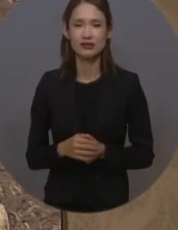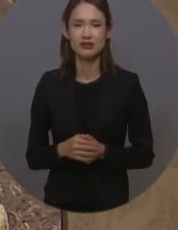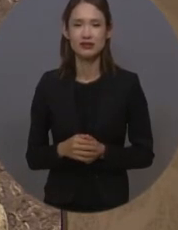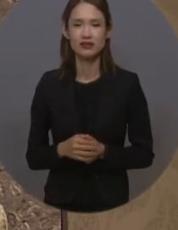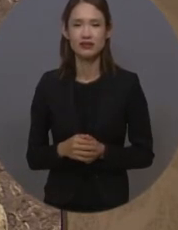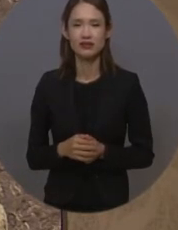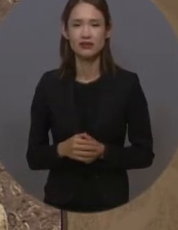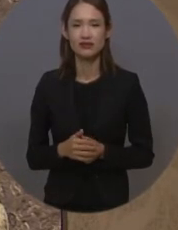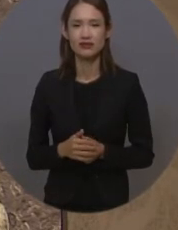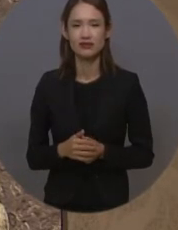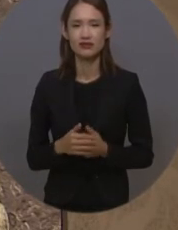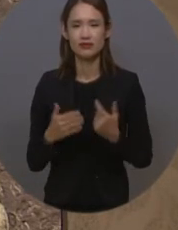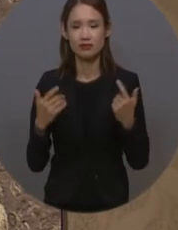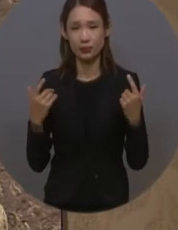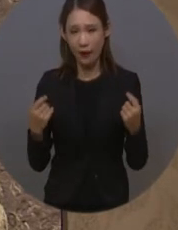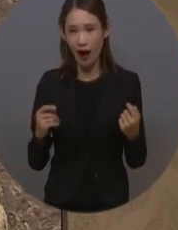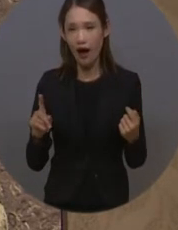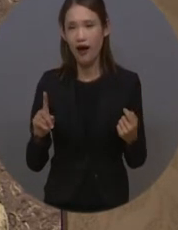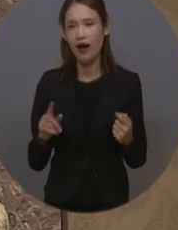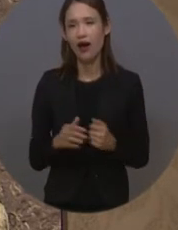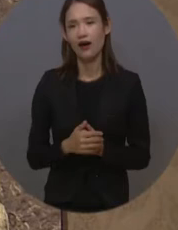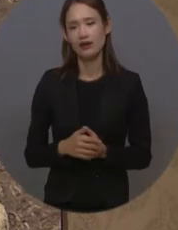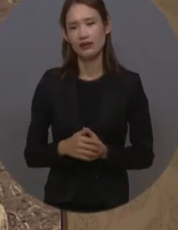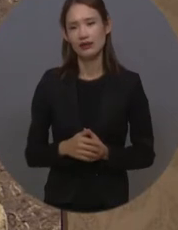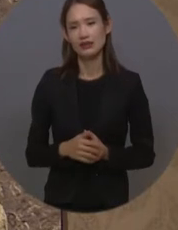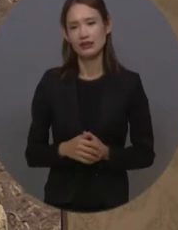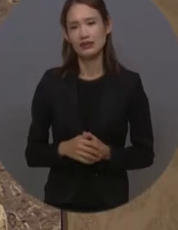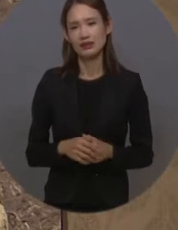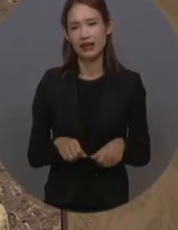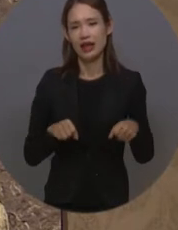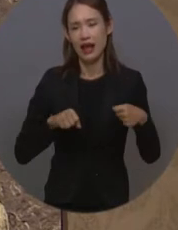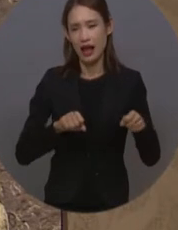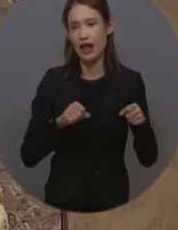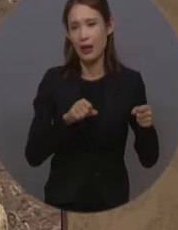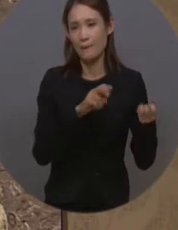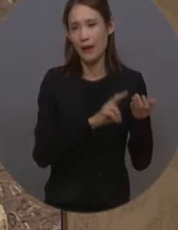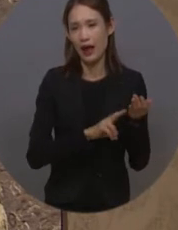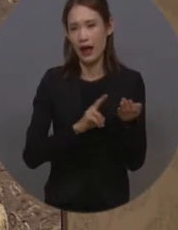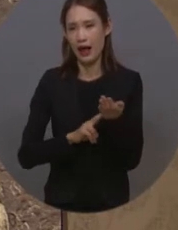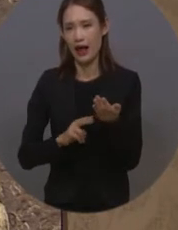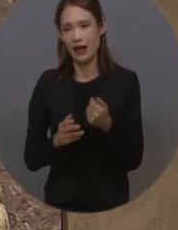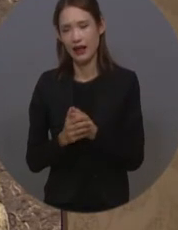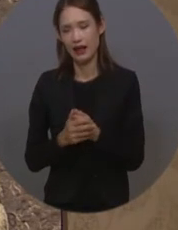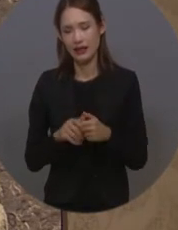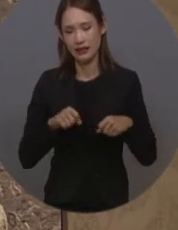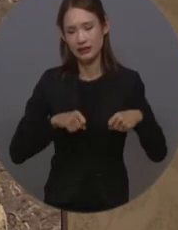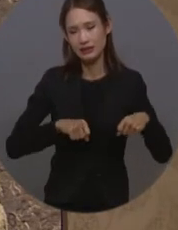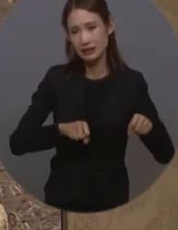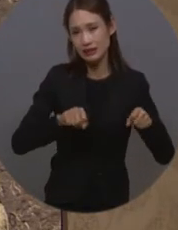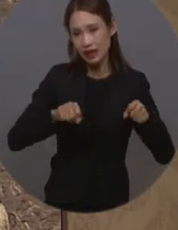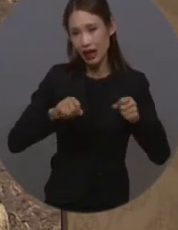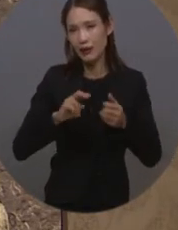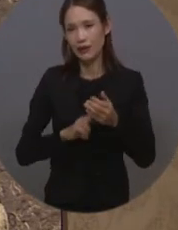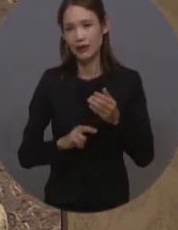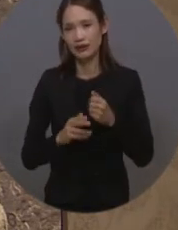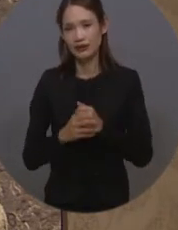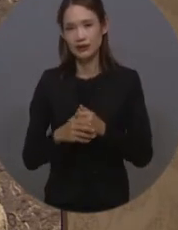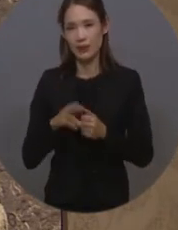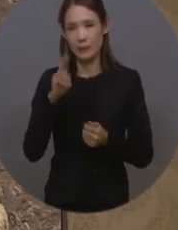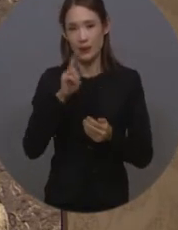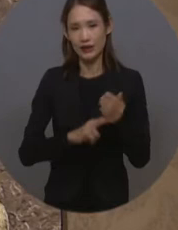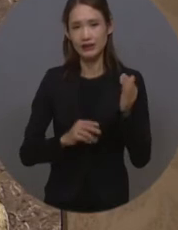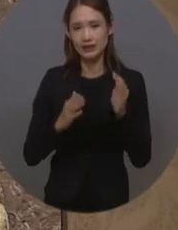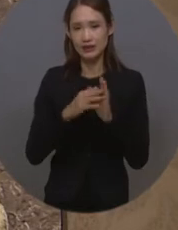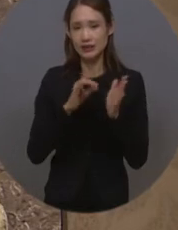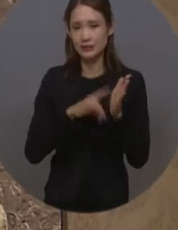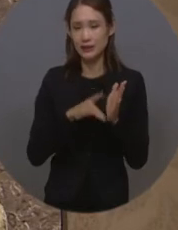제한점이었거든요. 네. 그러니까 이제 행상을 하러 다니면서 구두를 팔았으니 팔아서 집세를 주고 팔아서